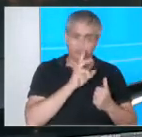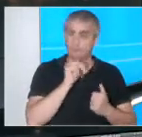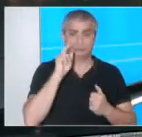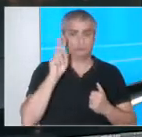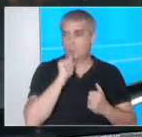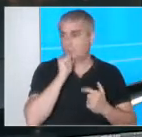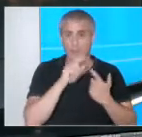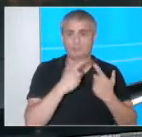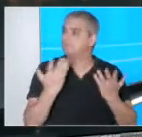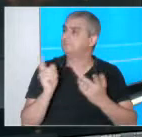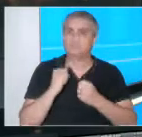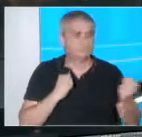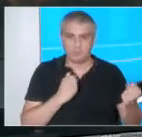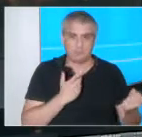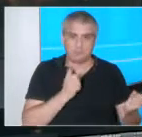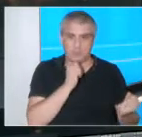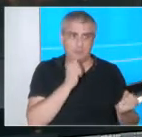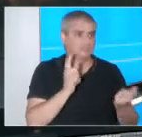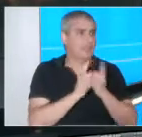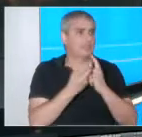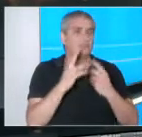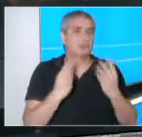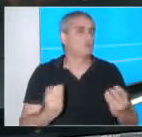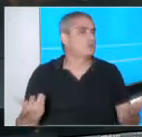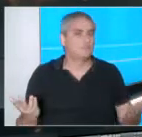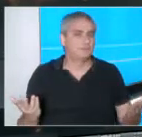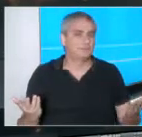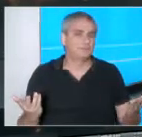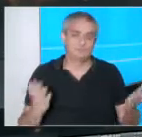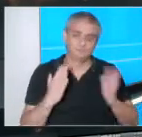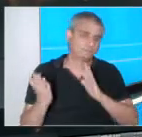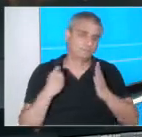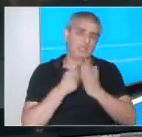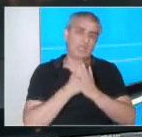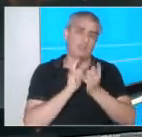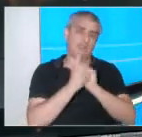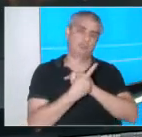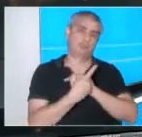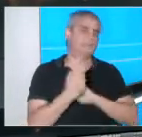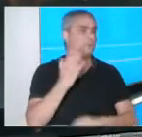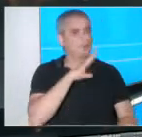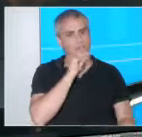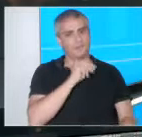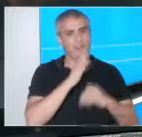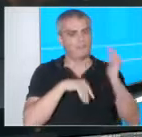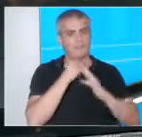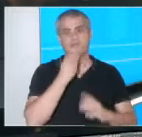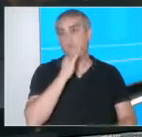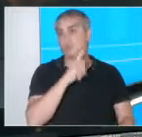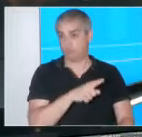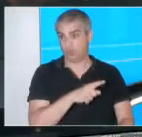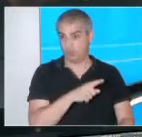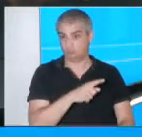אינטרס לפרק, לא רואה מישהו מהשמאל שיש לו אלטרנטיבה טובה יותר. זה כן. ינוע לפחות עד לרוטציה. כן, בוא נדבר קצת על הבנייה ביהודה